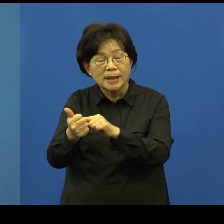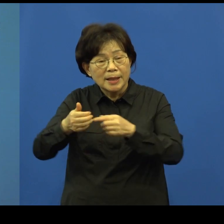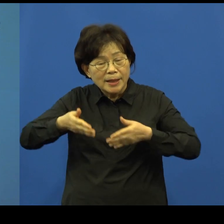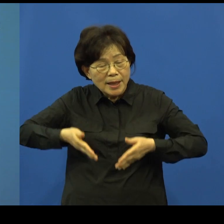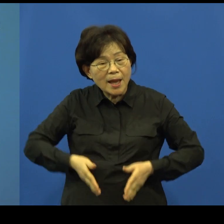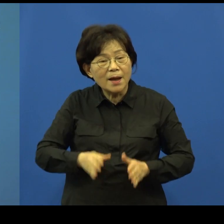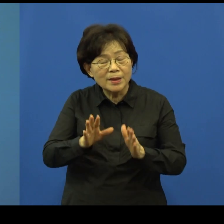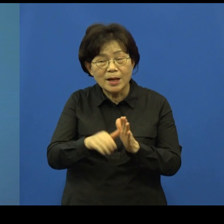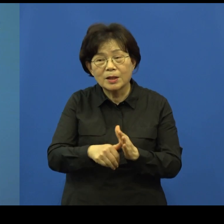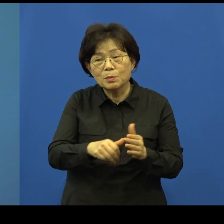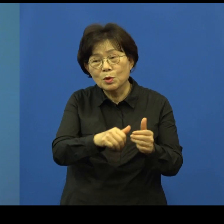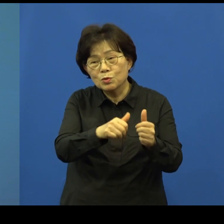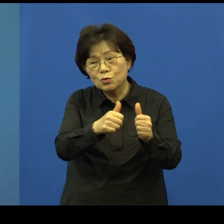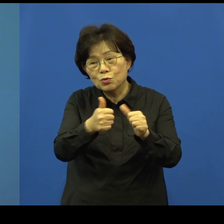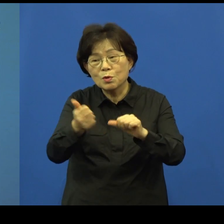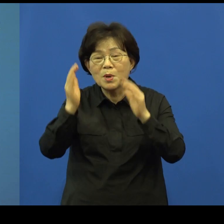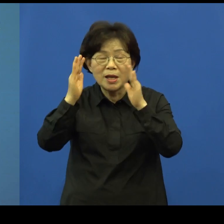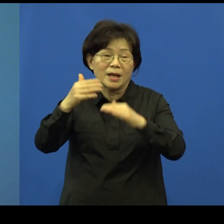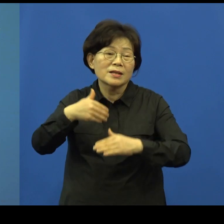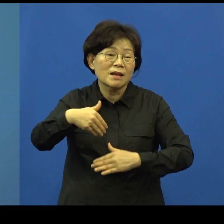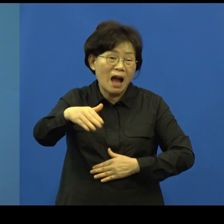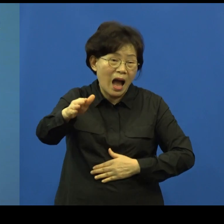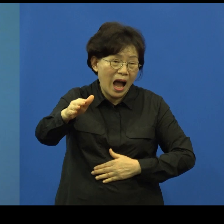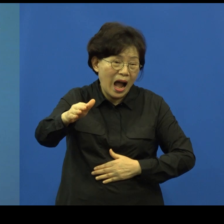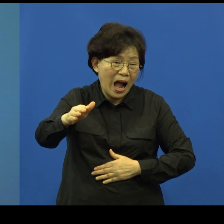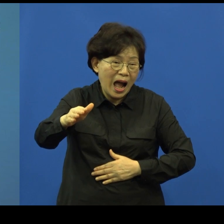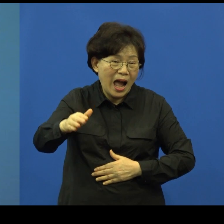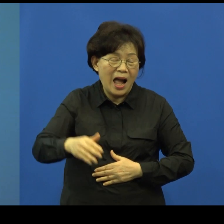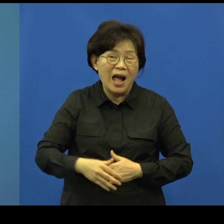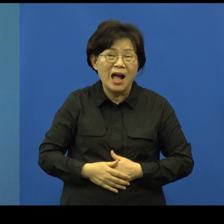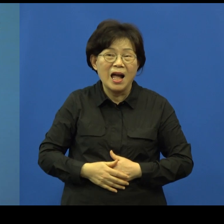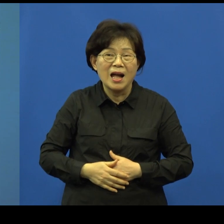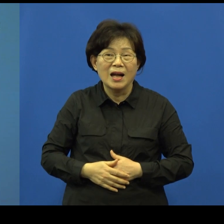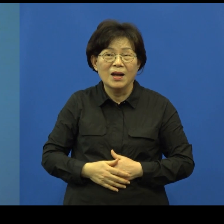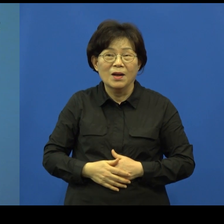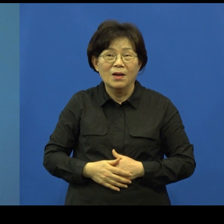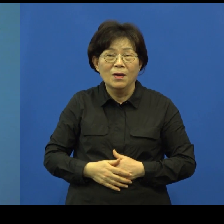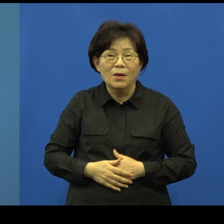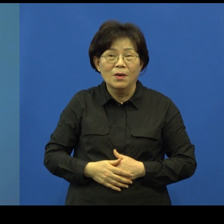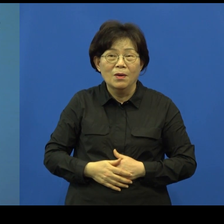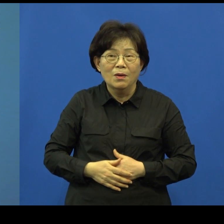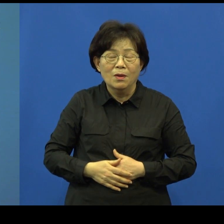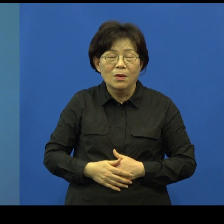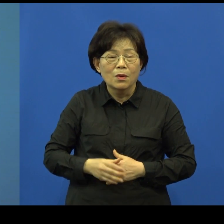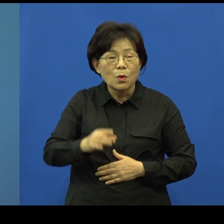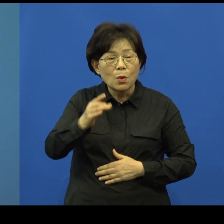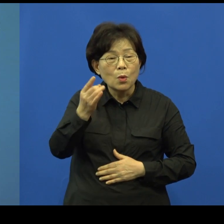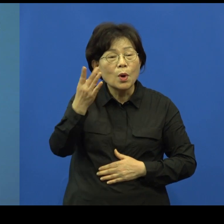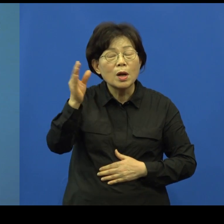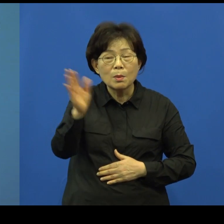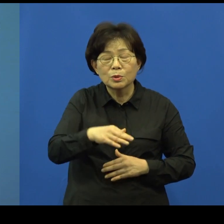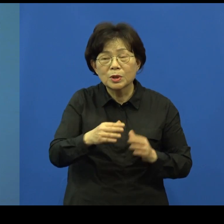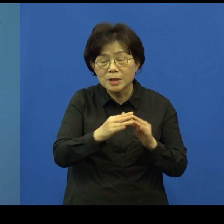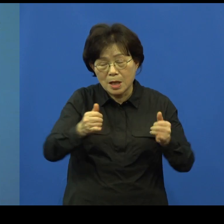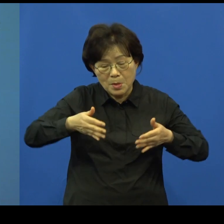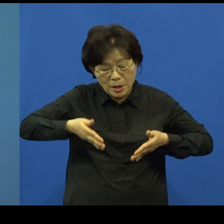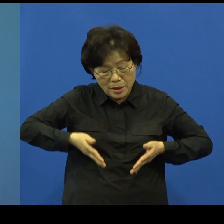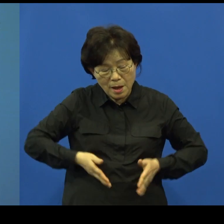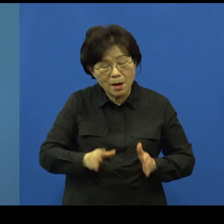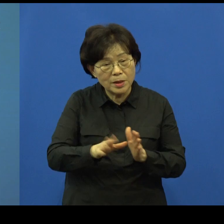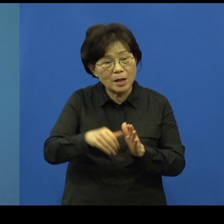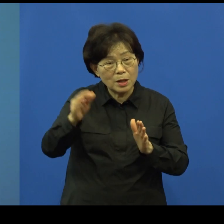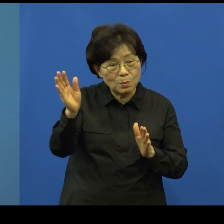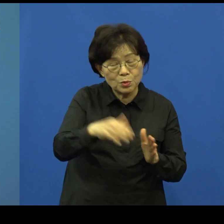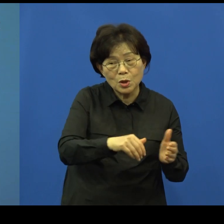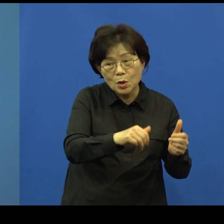태어날 때부터 죽음이 작동되고 있는 거예요. 아이고, 뭐 그분이 어떻게 죽었나. 원래 죽게 다 돼 있어요. 태어나는